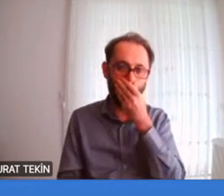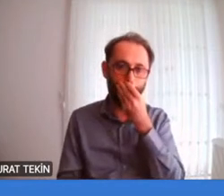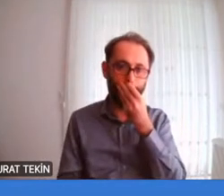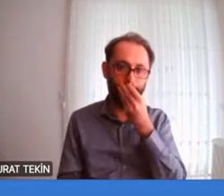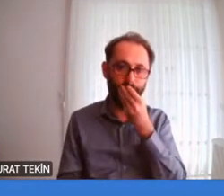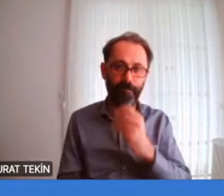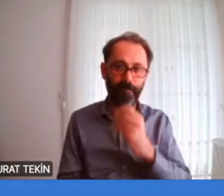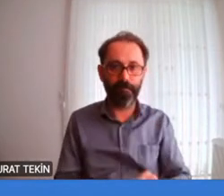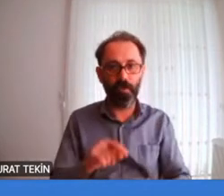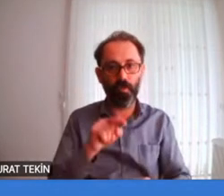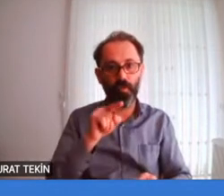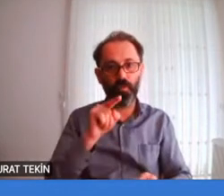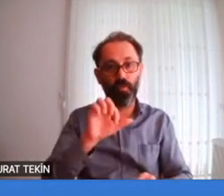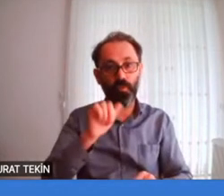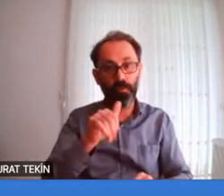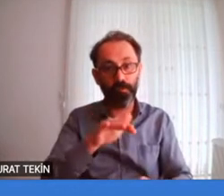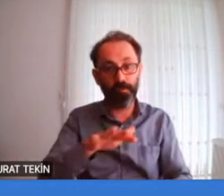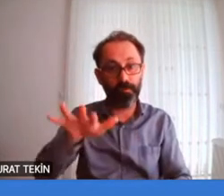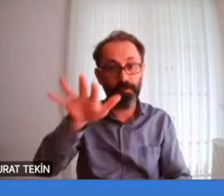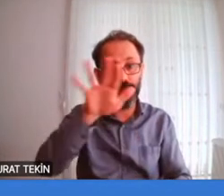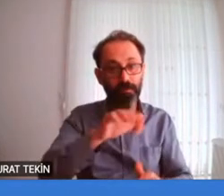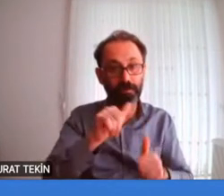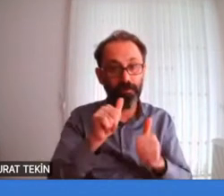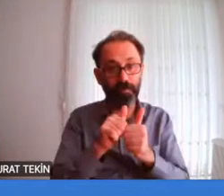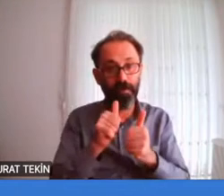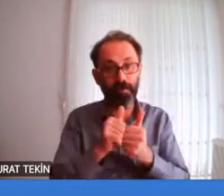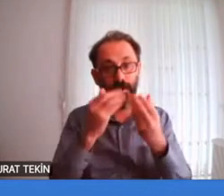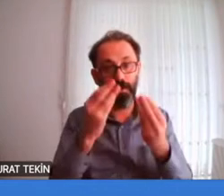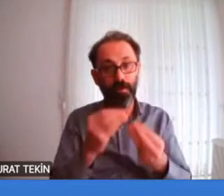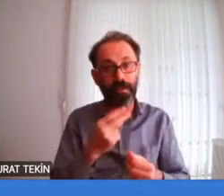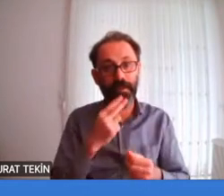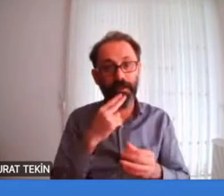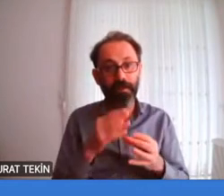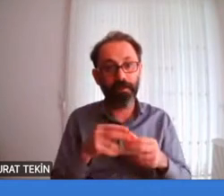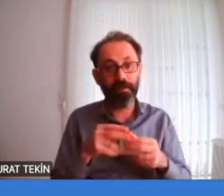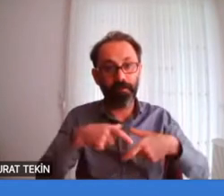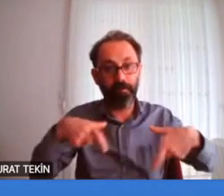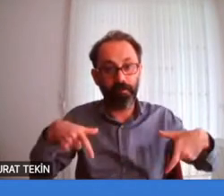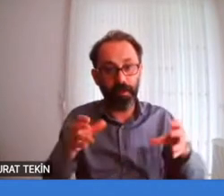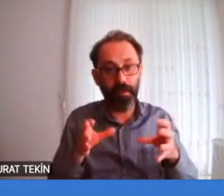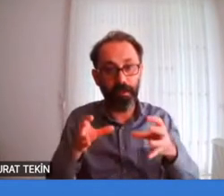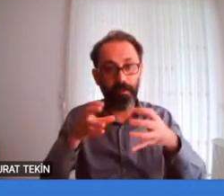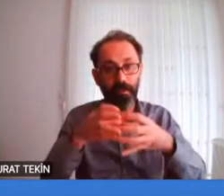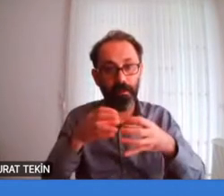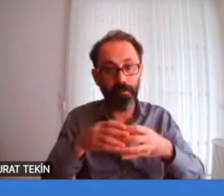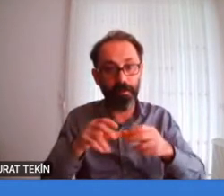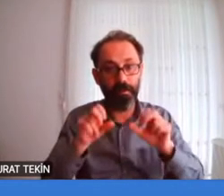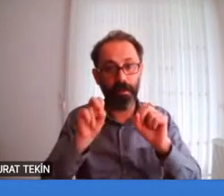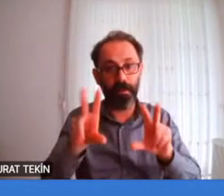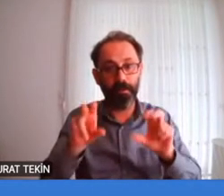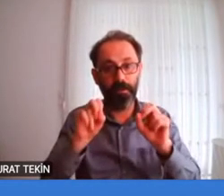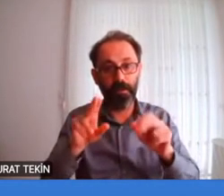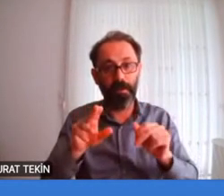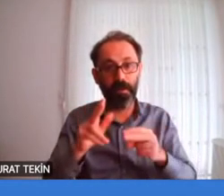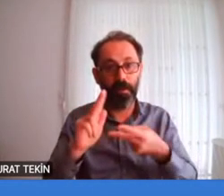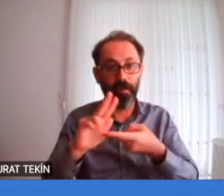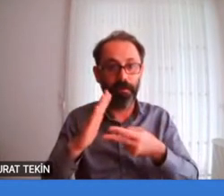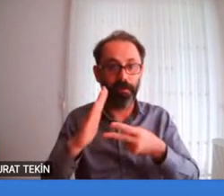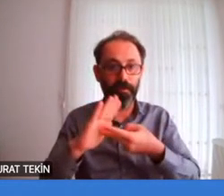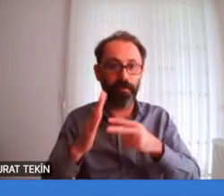Bugün bizimle birlikte olan Goalball Kadın Milli Takımımıza, antrenörlerimize, teknik